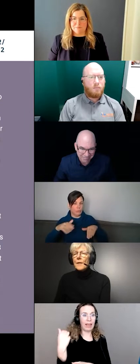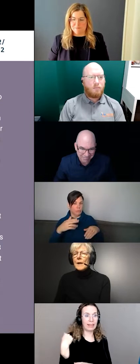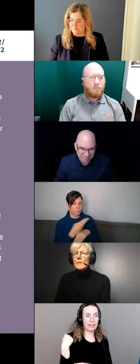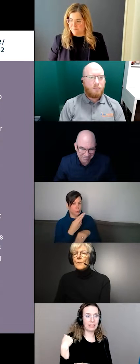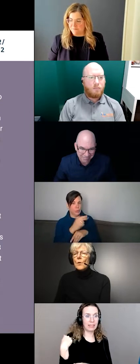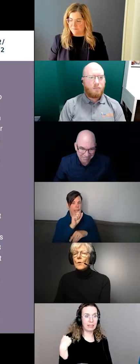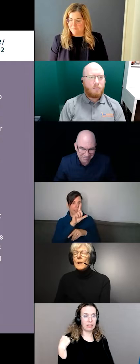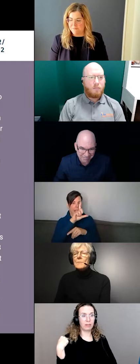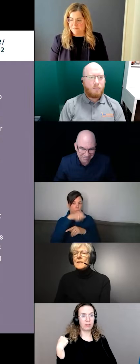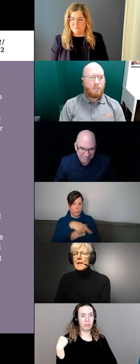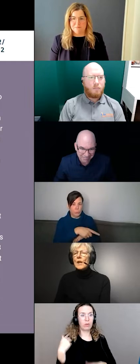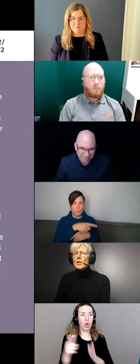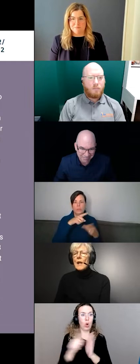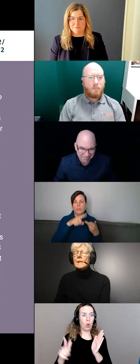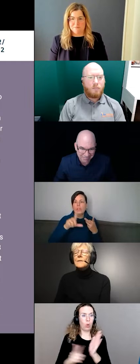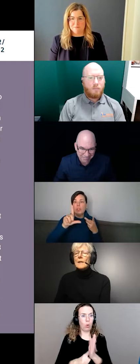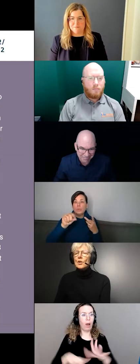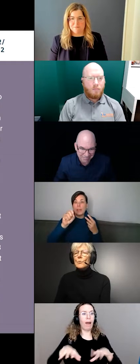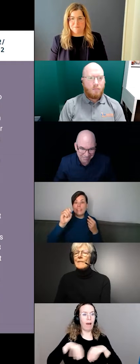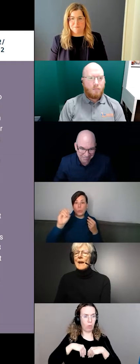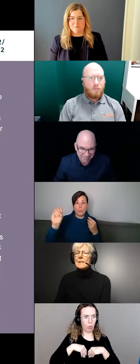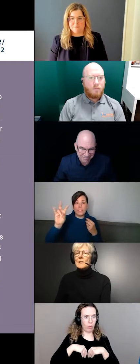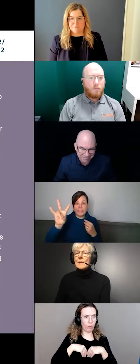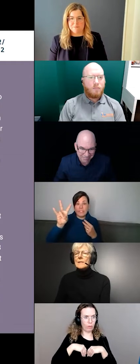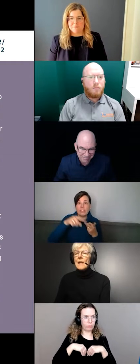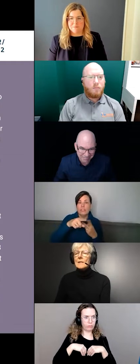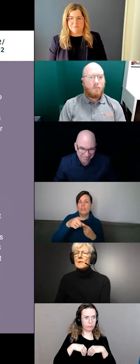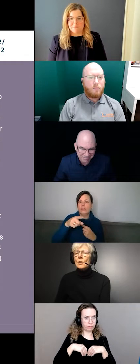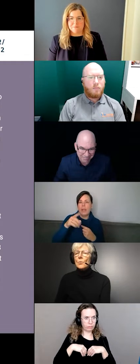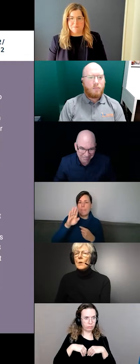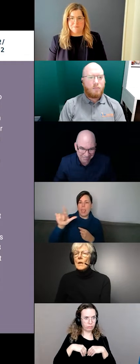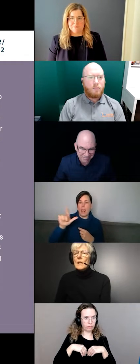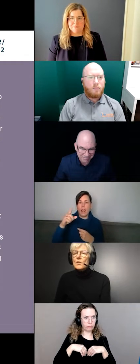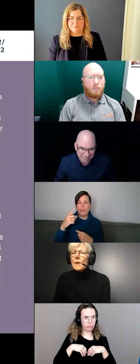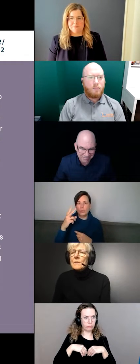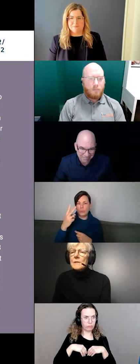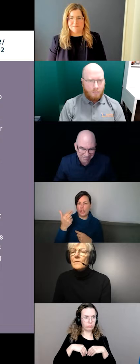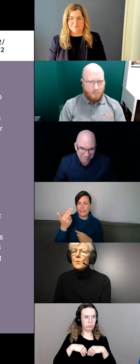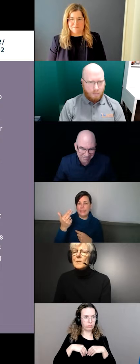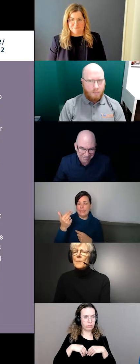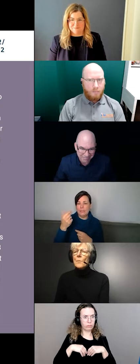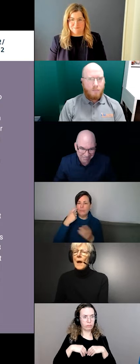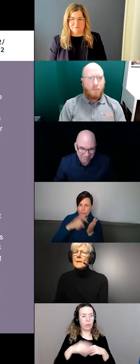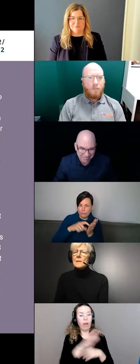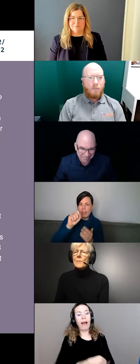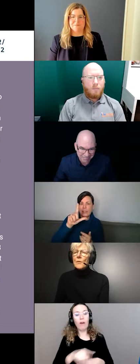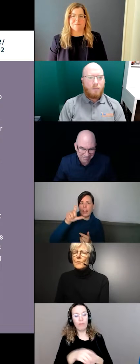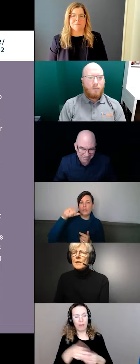en 1993. Il y a une loi qui a été approuvée